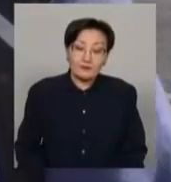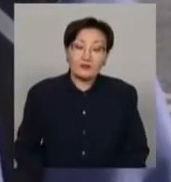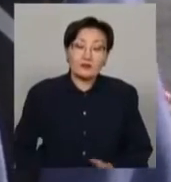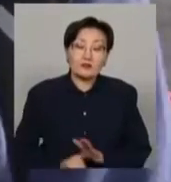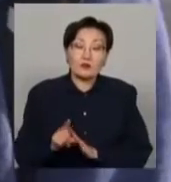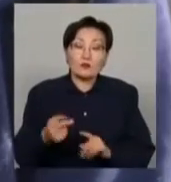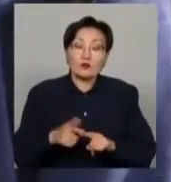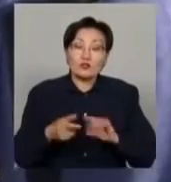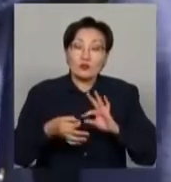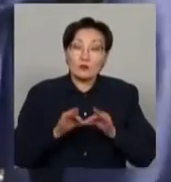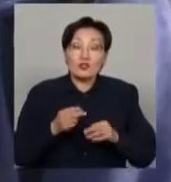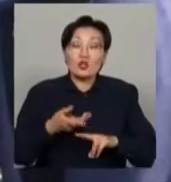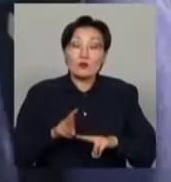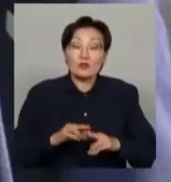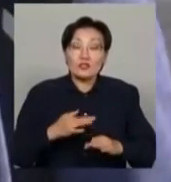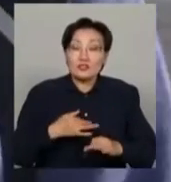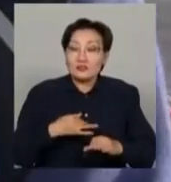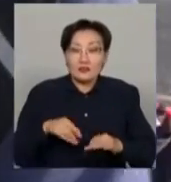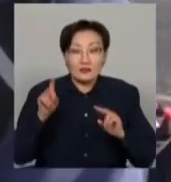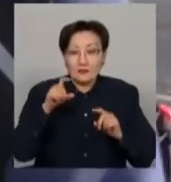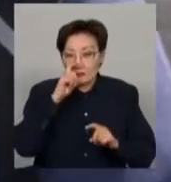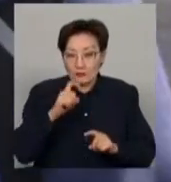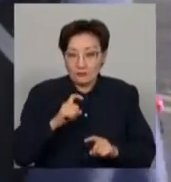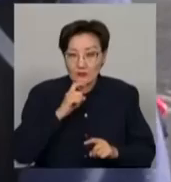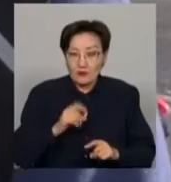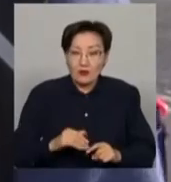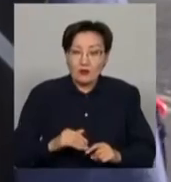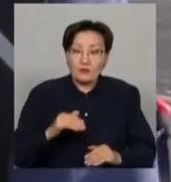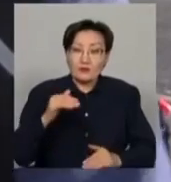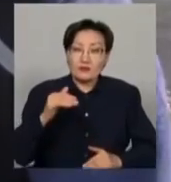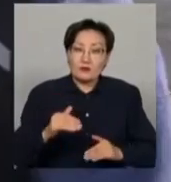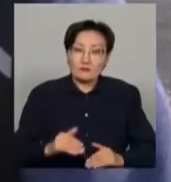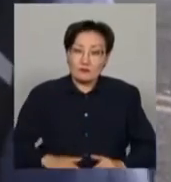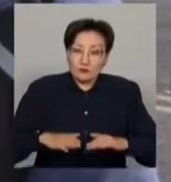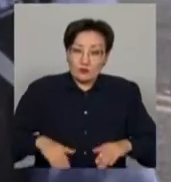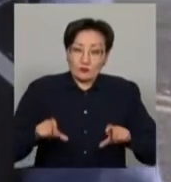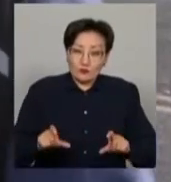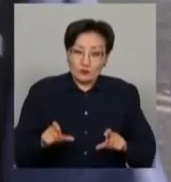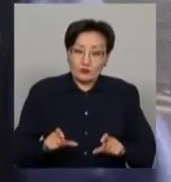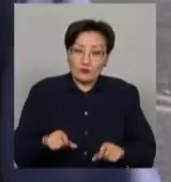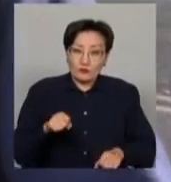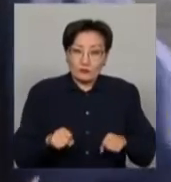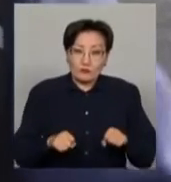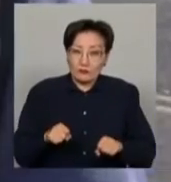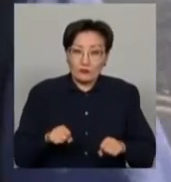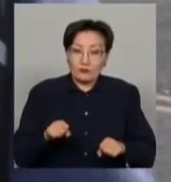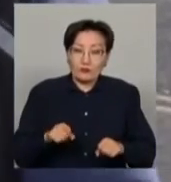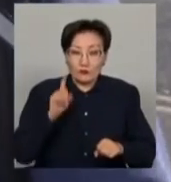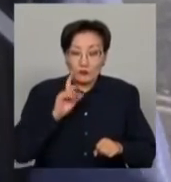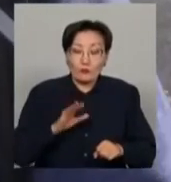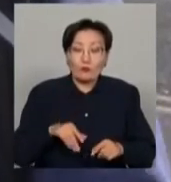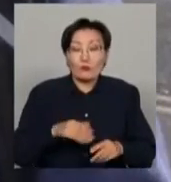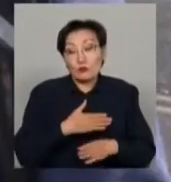Начало очень сложно было, потому что я не разбирался. Высота сидения, и все двигалось. А потом в